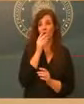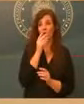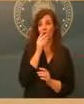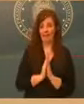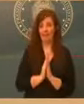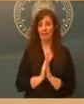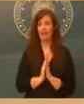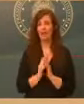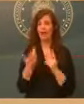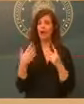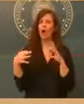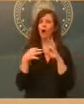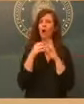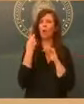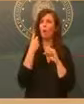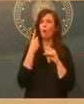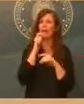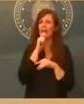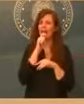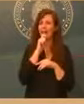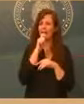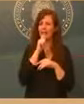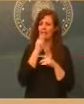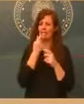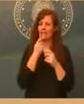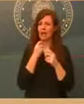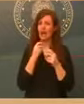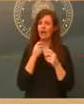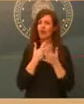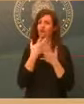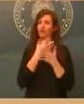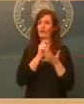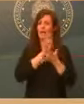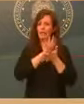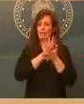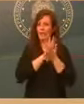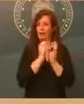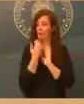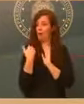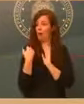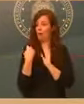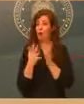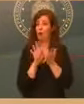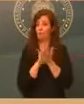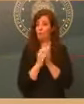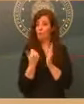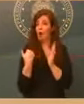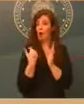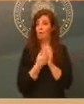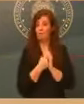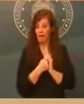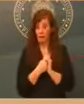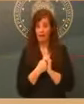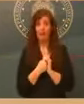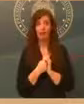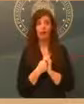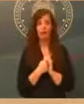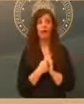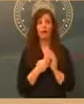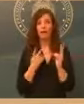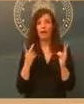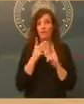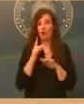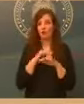che la stampa ha rilanciato pochi minuti fa che assume particolare rilevanza in Italia, perché la